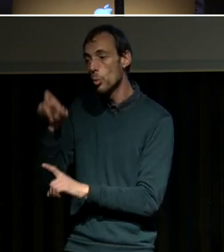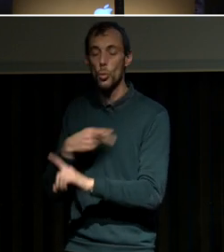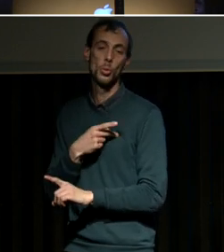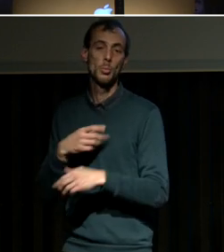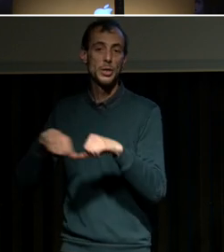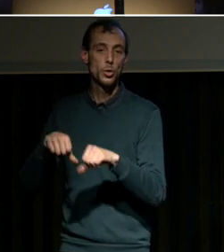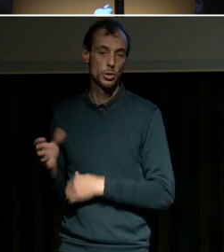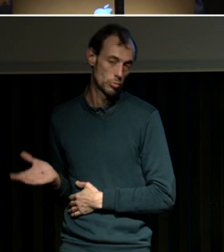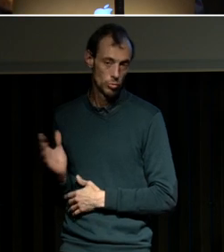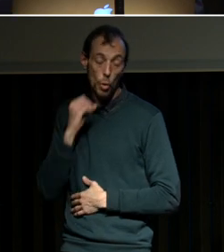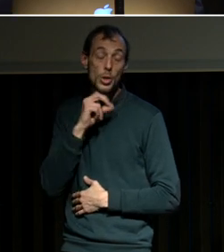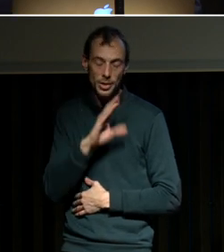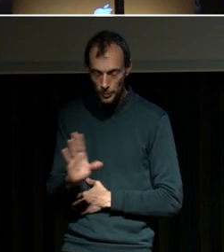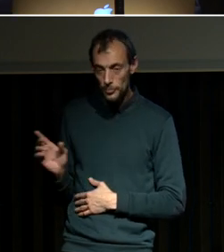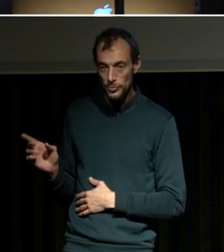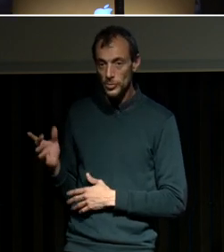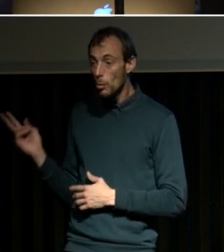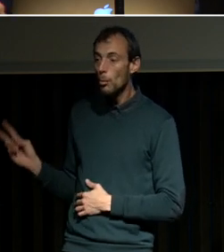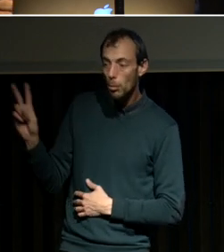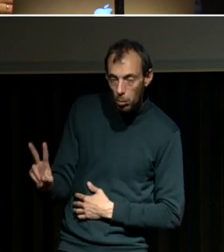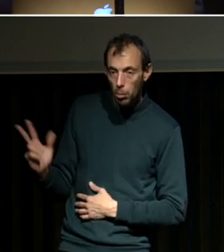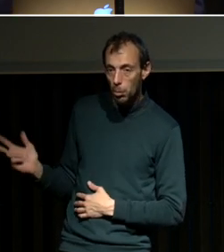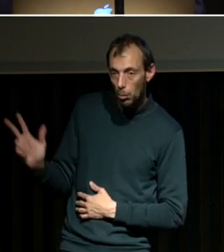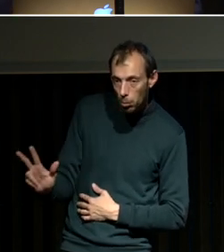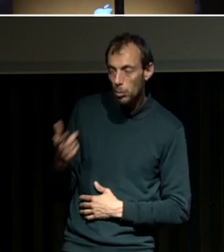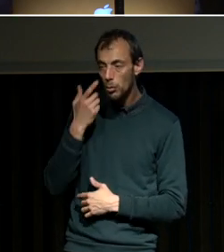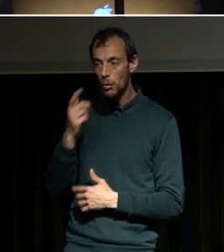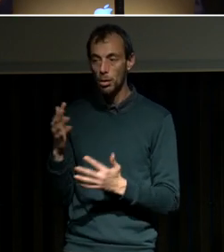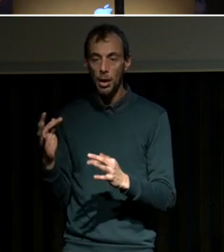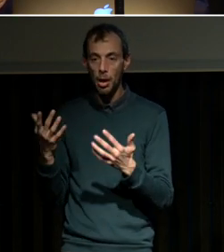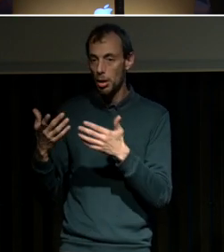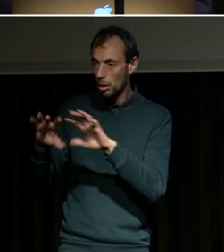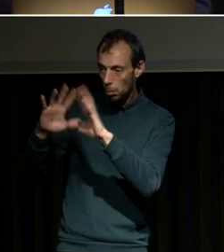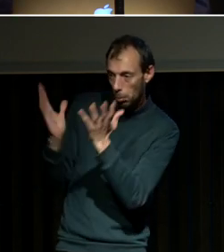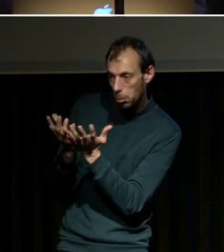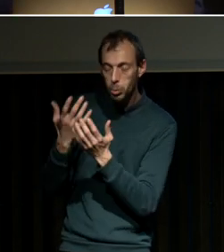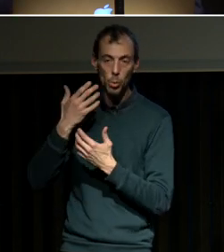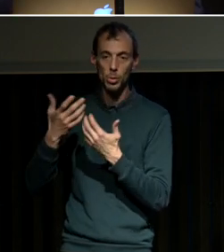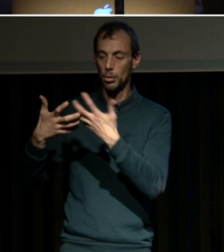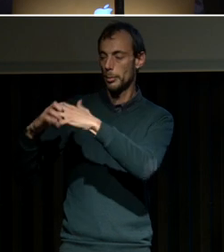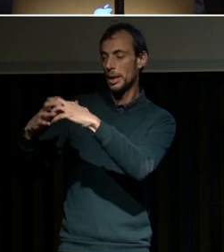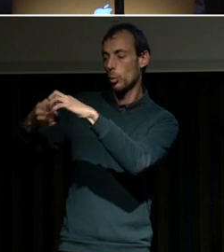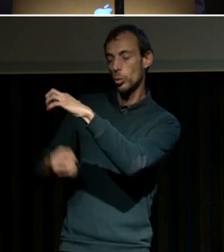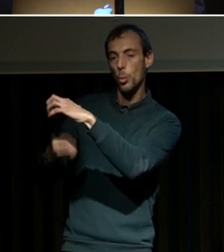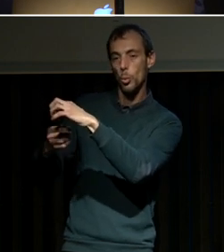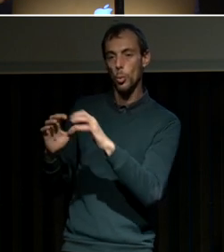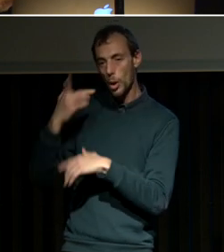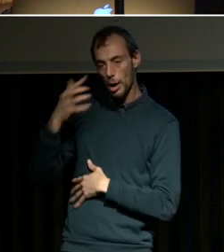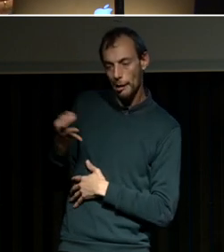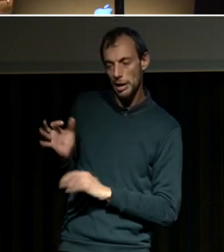faire ce diagnostic, absence de conscience, plus absence d'ensemble des réflexes du tronc cérébral, et un autre médecin qui est soit